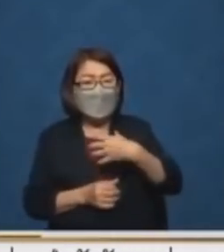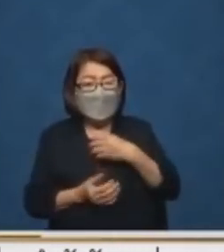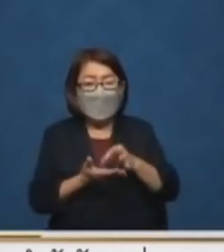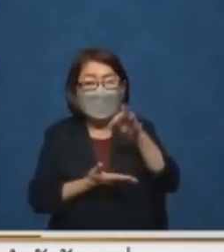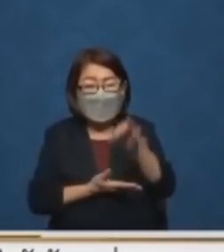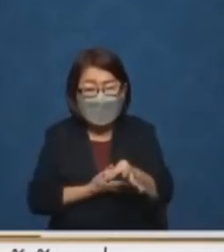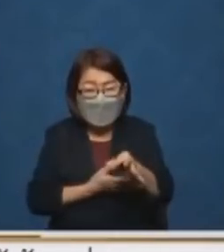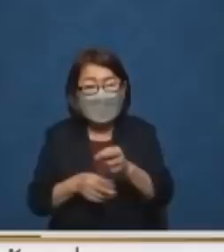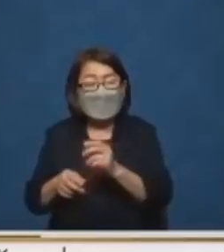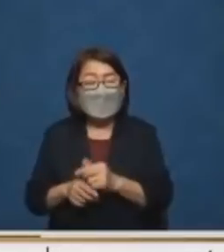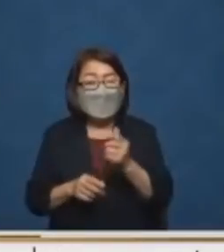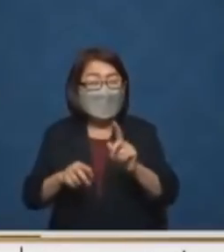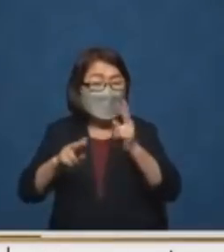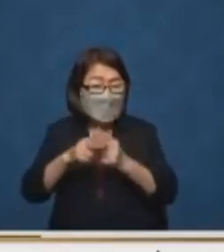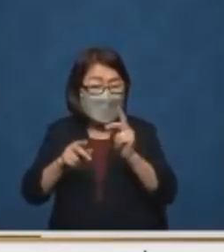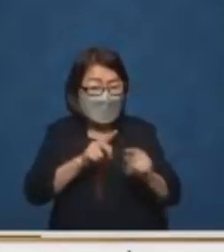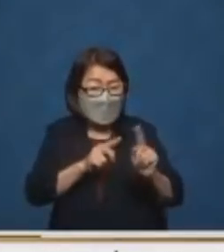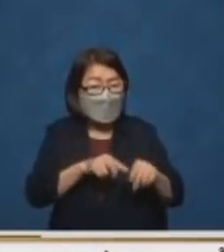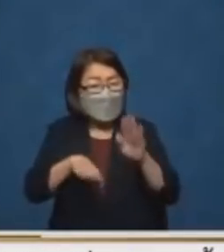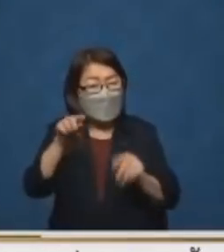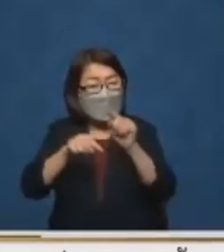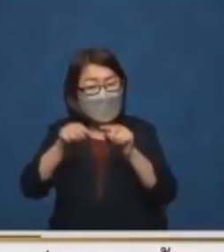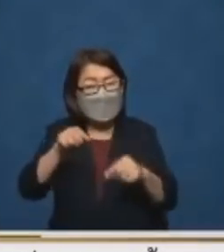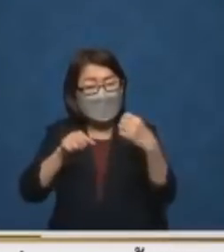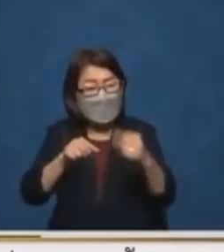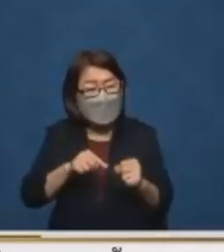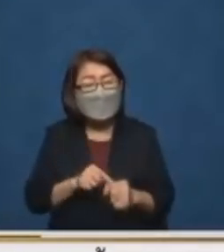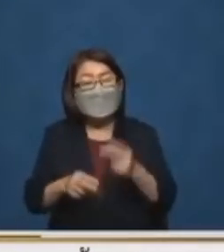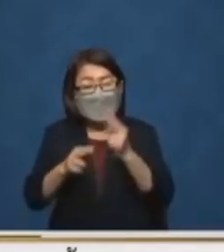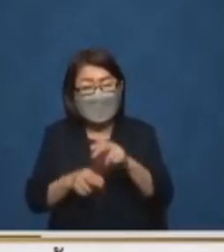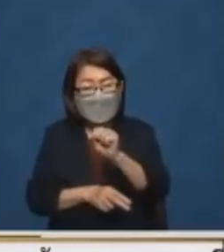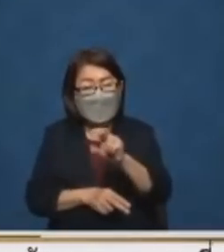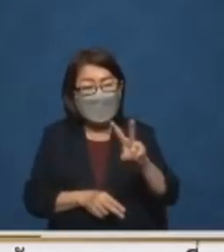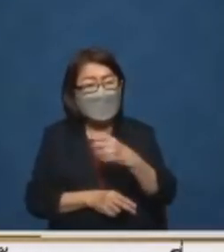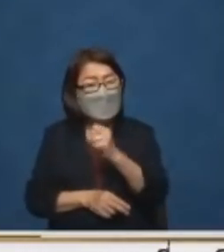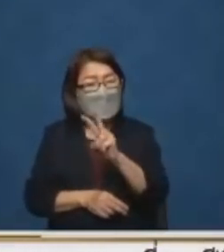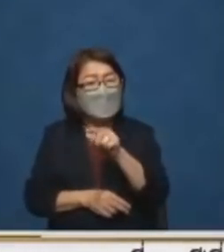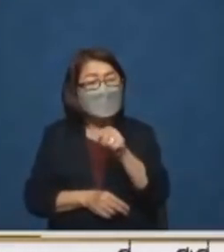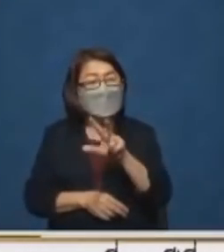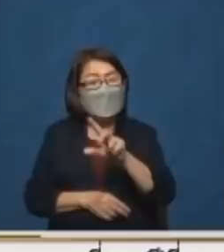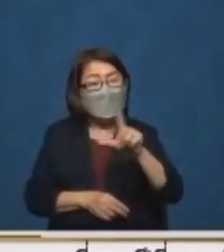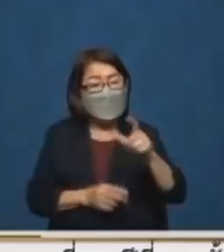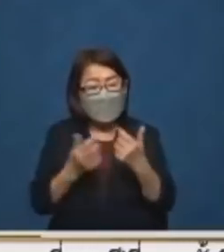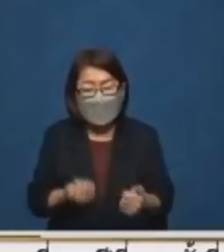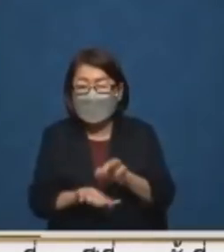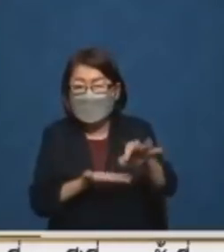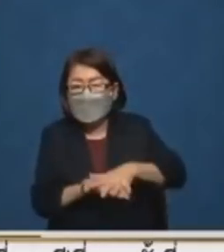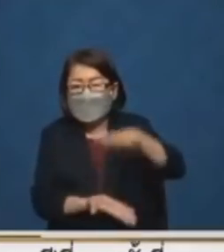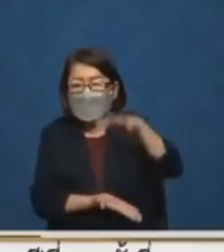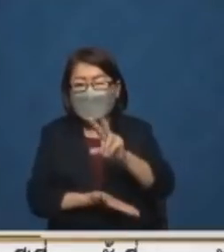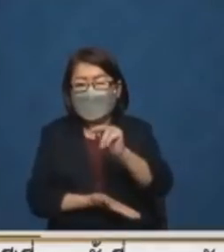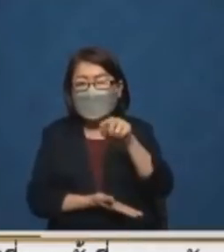ทางเลือกอื่นแ่ 10% ก็คอชนวักค์แค่ 13.2 ลานโดสท่านซื้อวันนี้ 31.5 ล้โดส